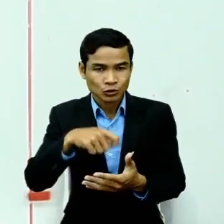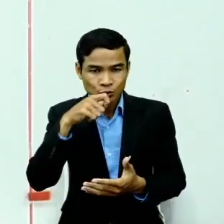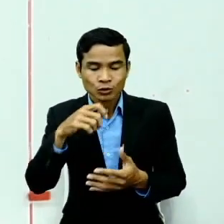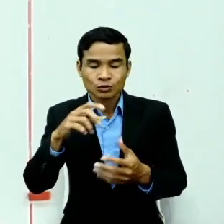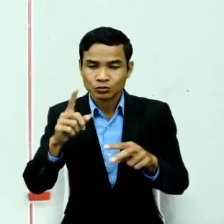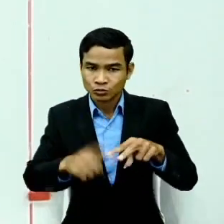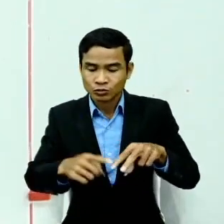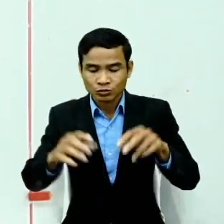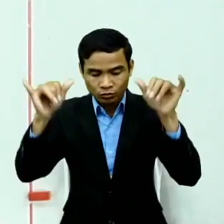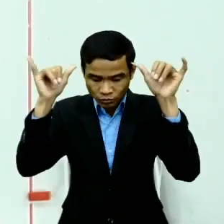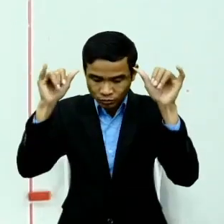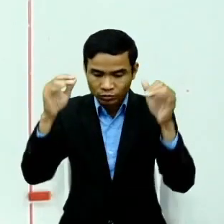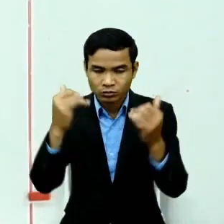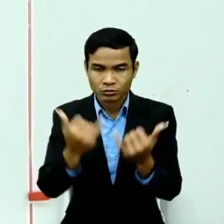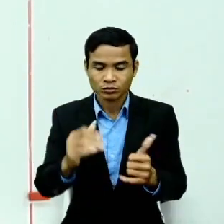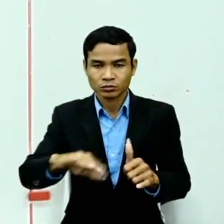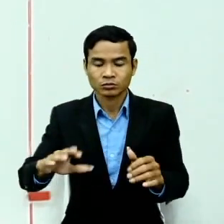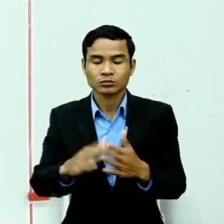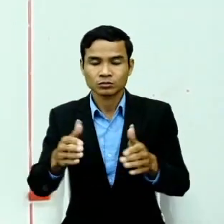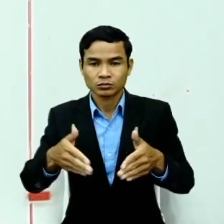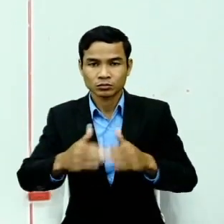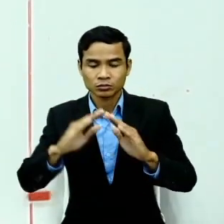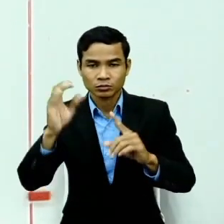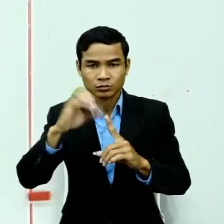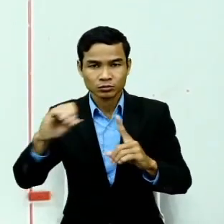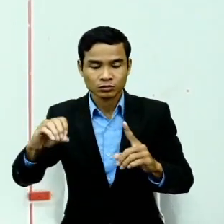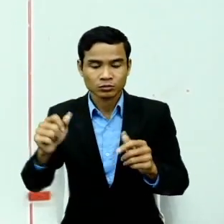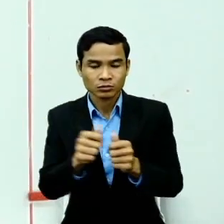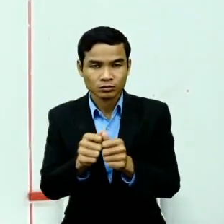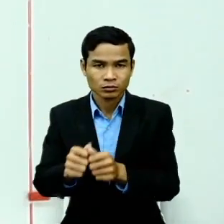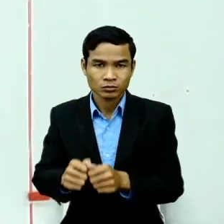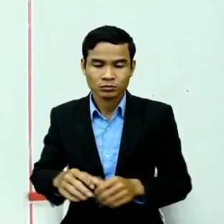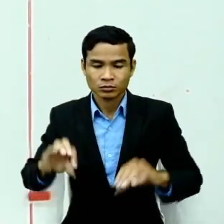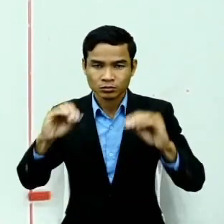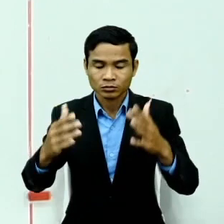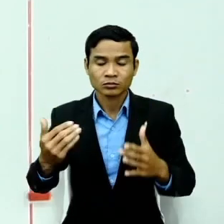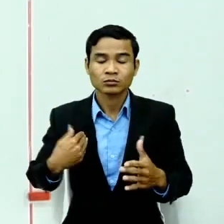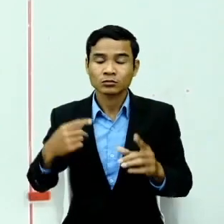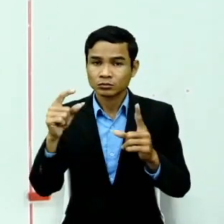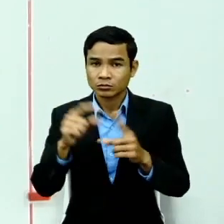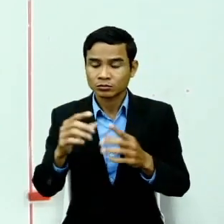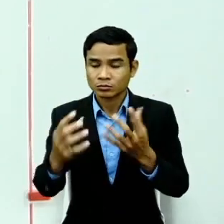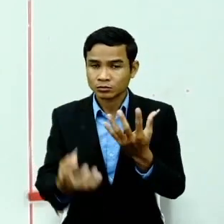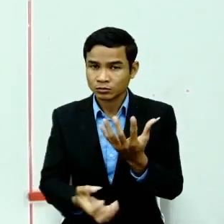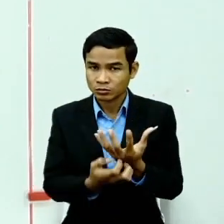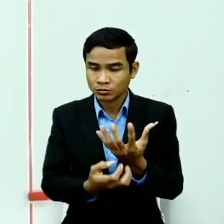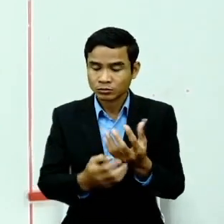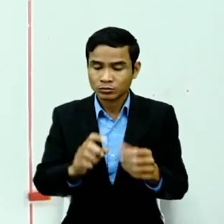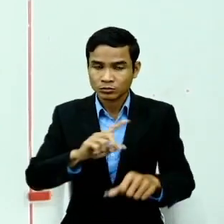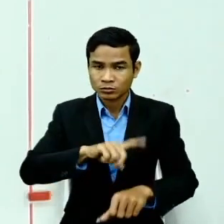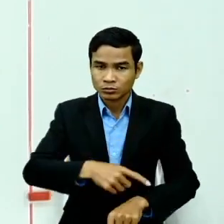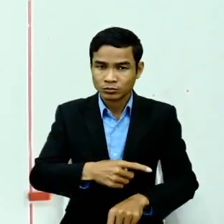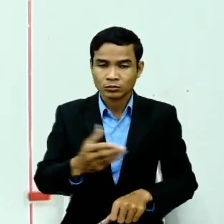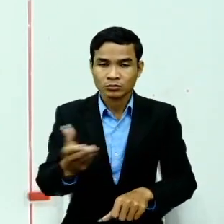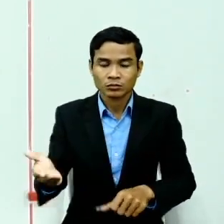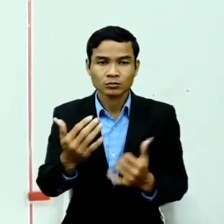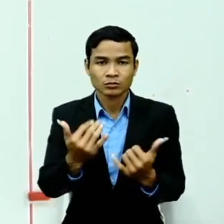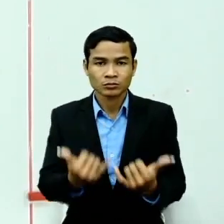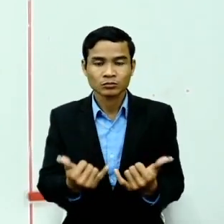ắc nấy cha con cho rúm cha tay là ba cho môi nhẹ cro đại miền bịa rùng ngòa cha lấy chừng ăn bịa tặng ắc nấy